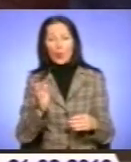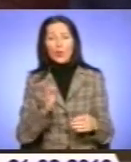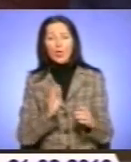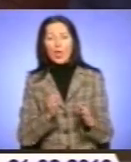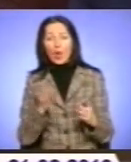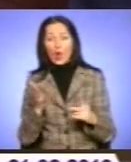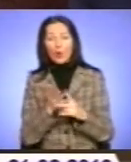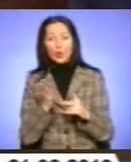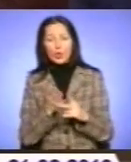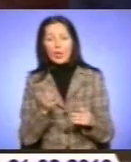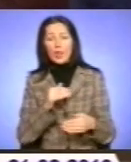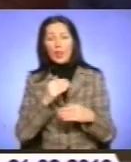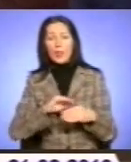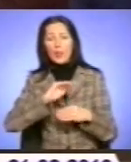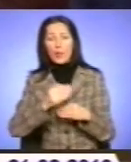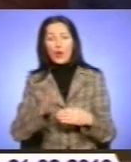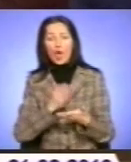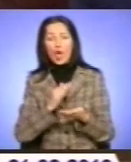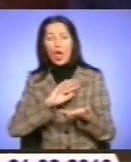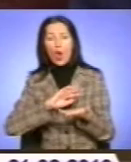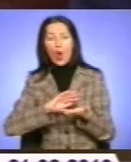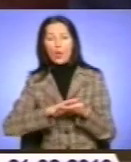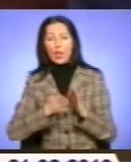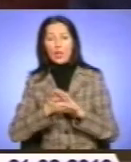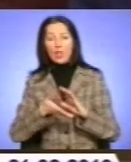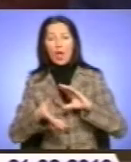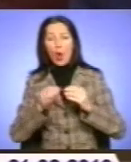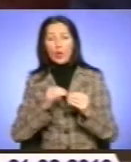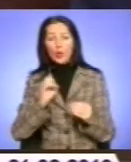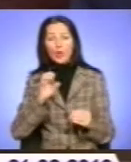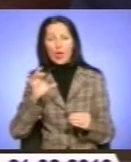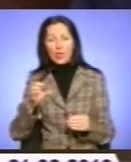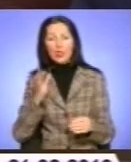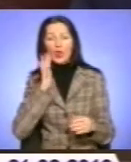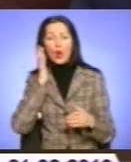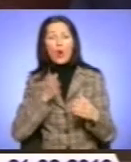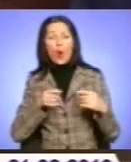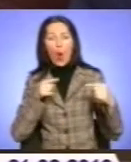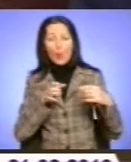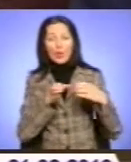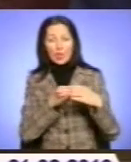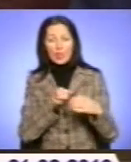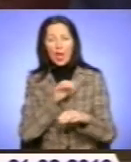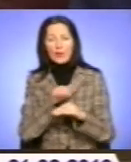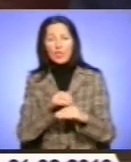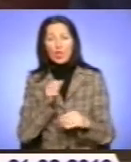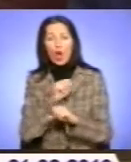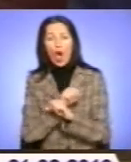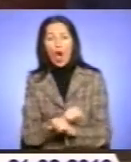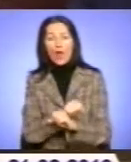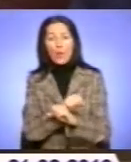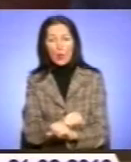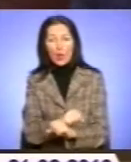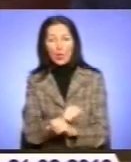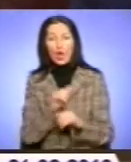ЄС. Опозиція фактично гальмує економічний і соціальний розвиток держави, яка